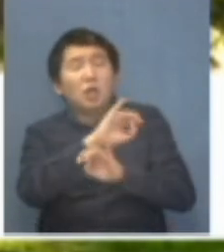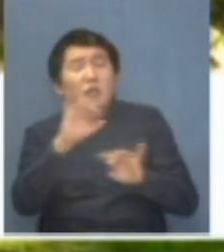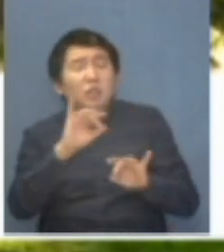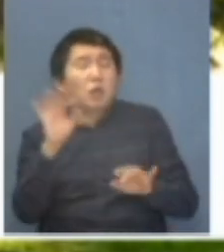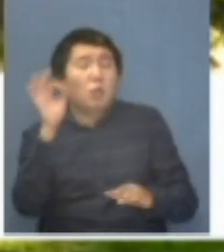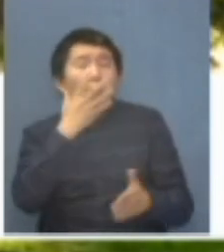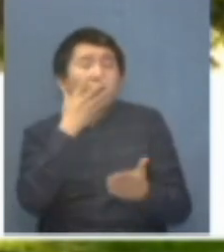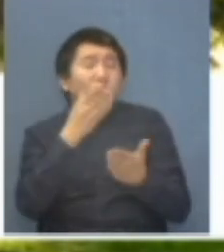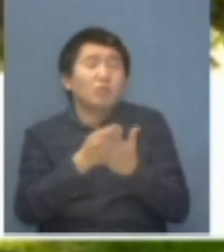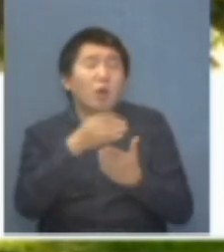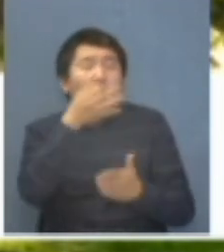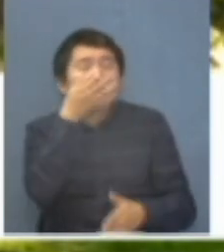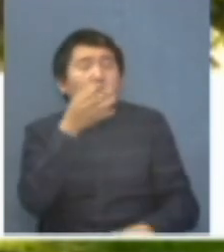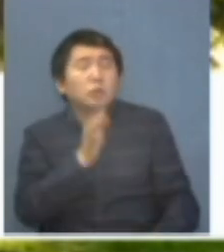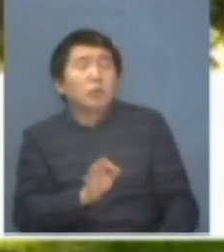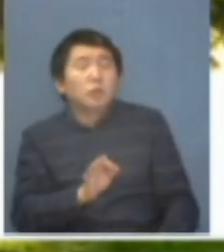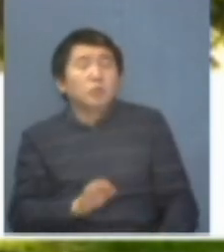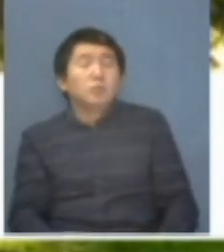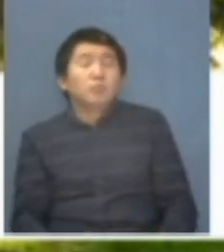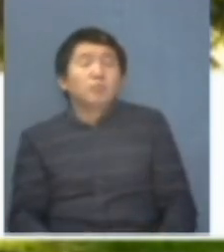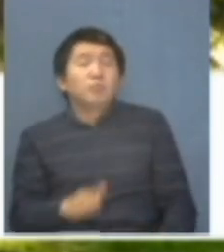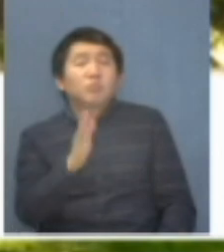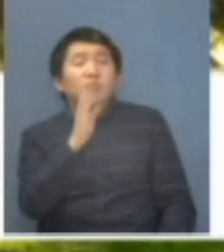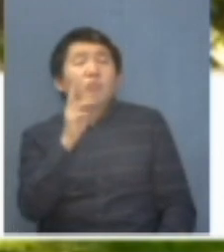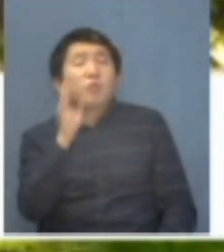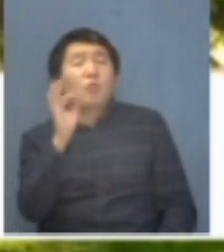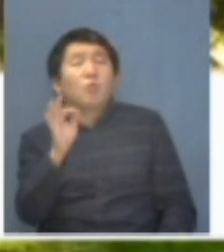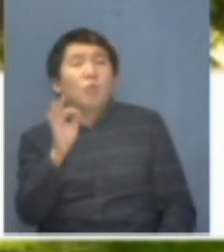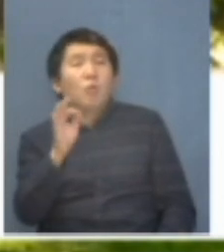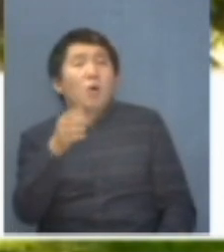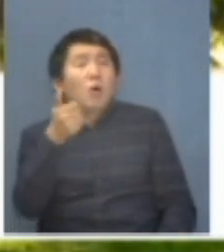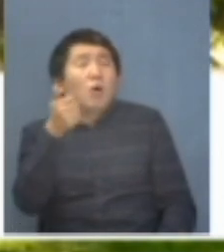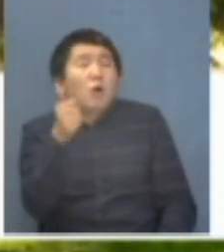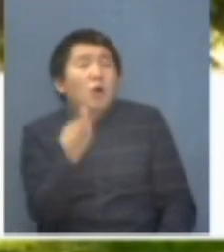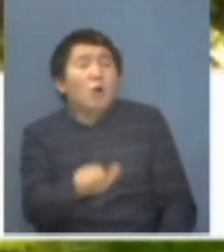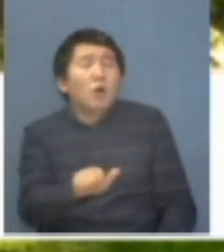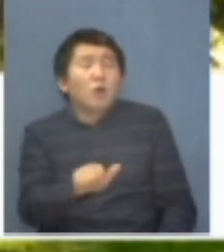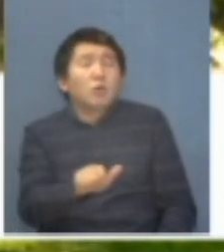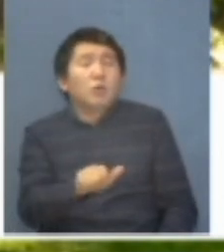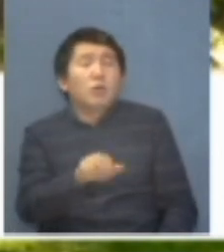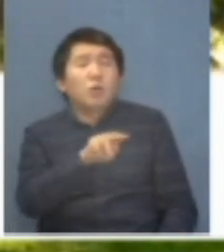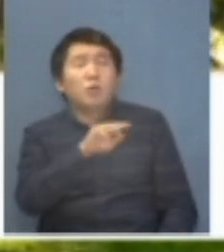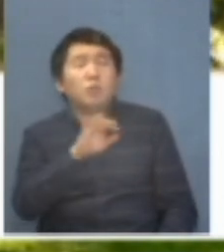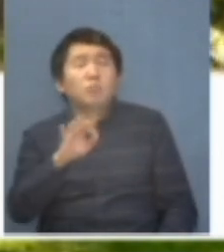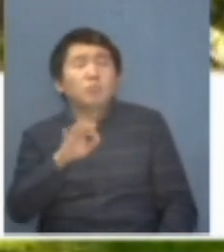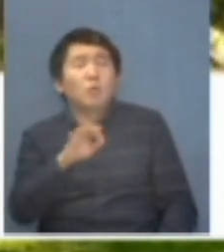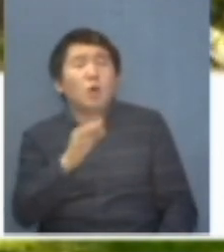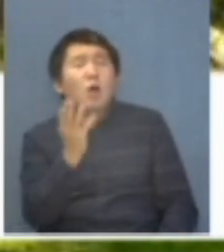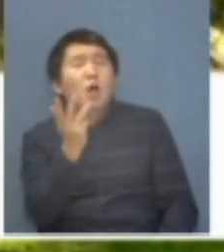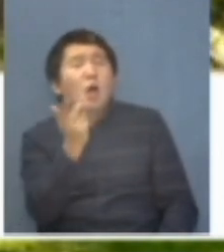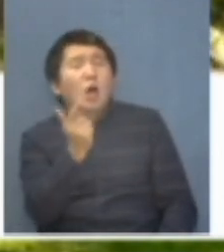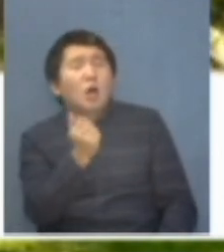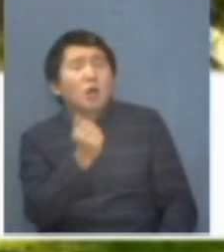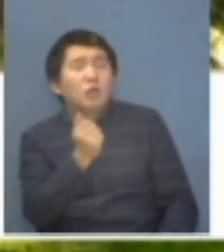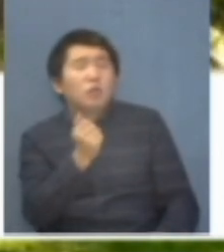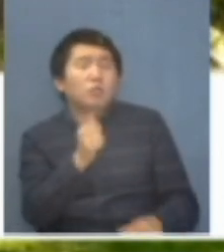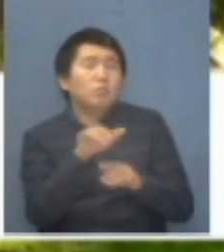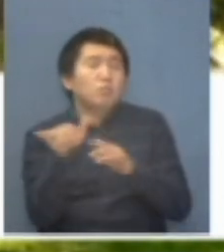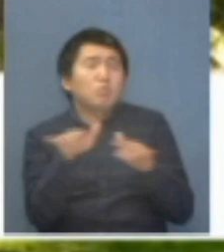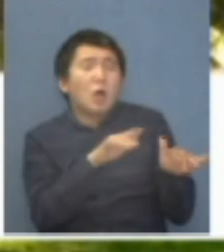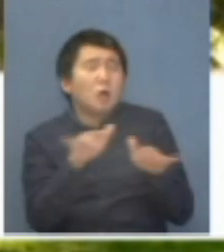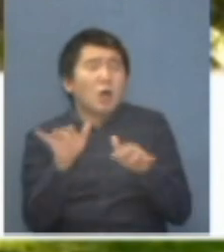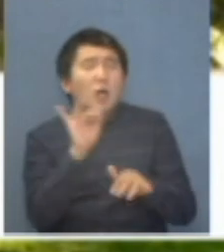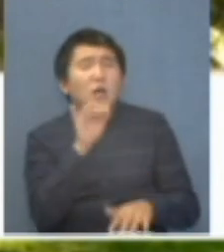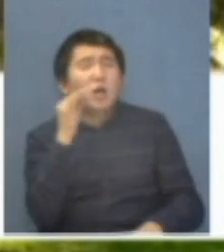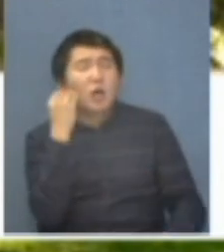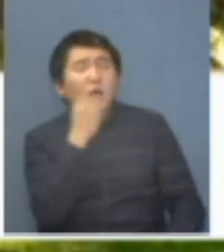Казахстан является одним из лидеров в молодежном движении Ассамблеи Жастары. Это и по количеству мероприятий, и по качеству. И мы всегда на